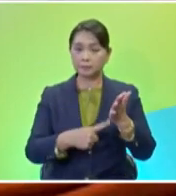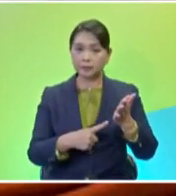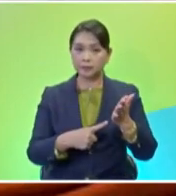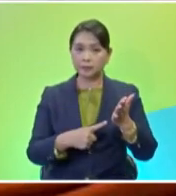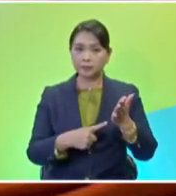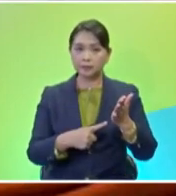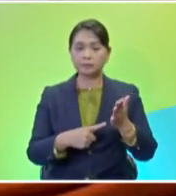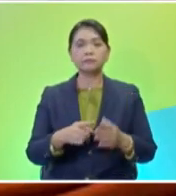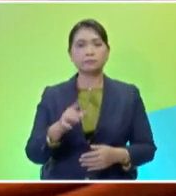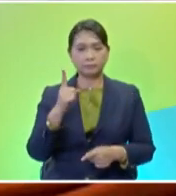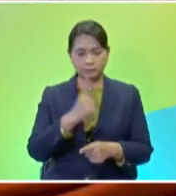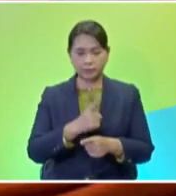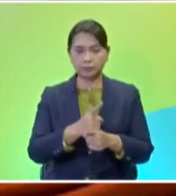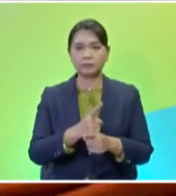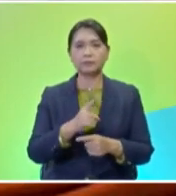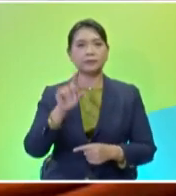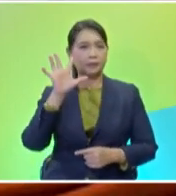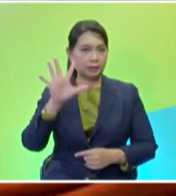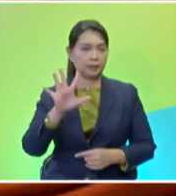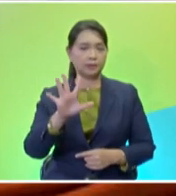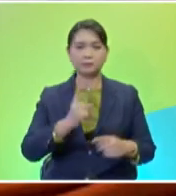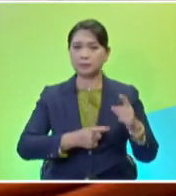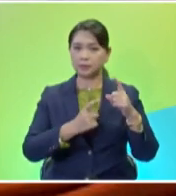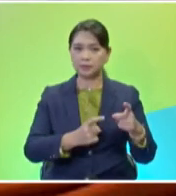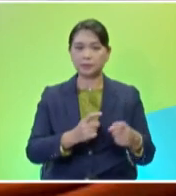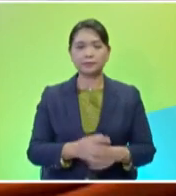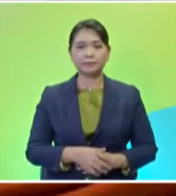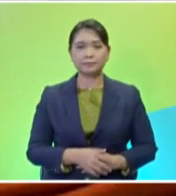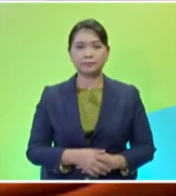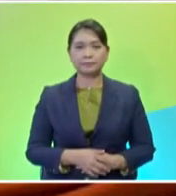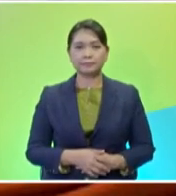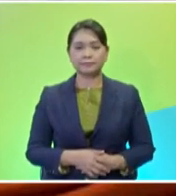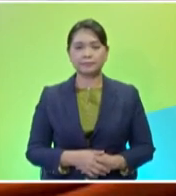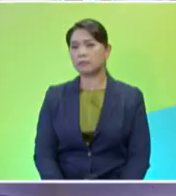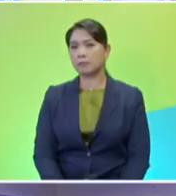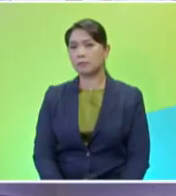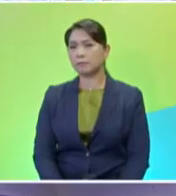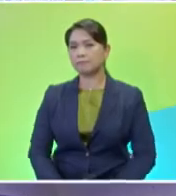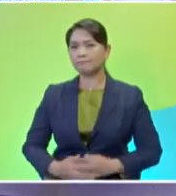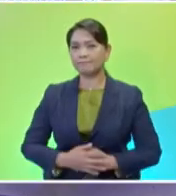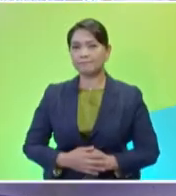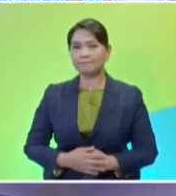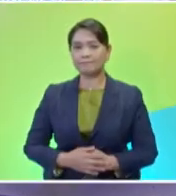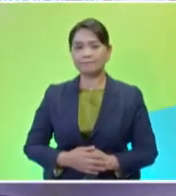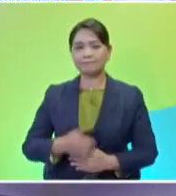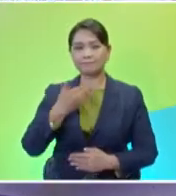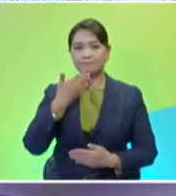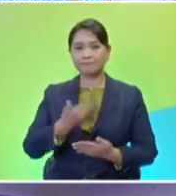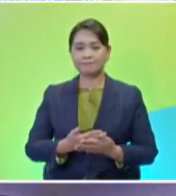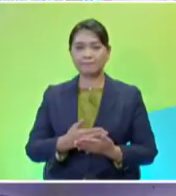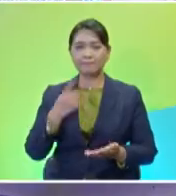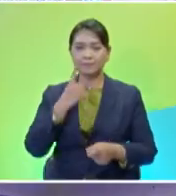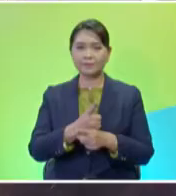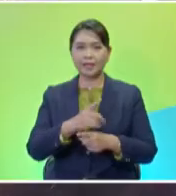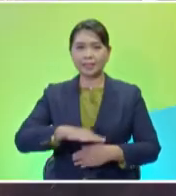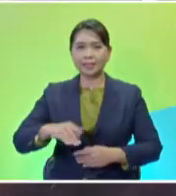5 Wah untuk Aliya Humairah dari kuburan Hore Wah hebat Betul lah adik-adik Abang Fizi